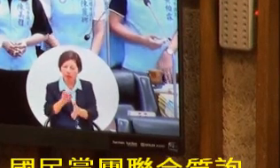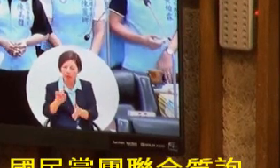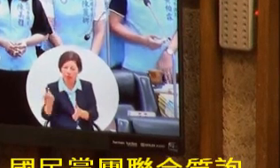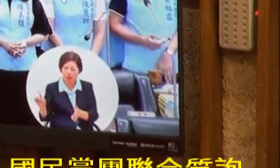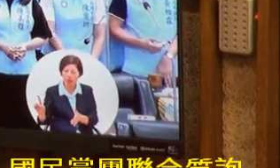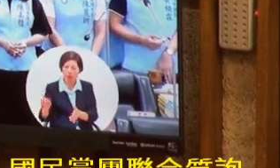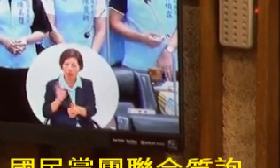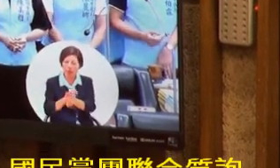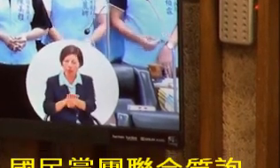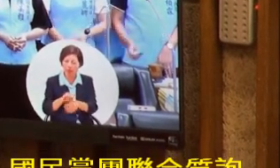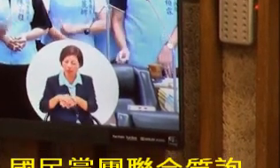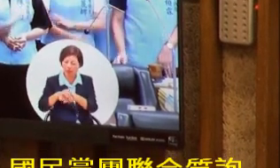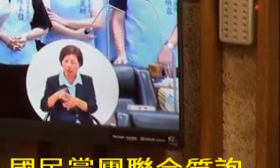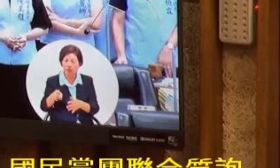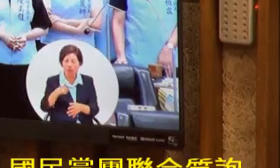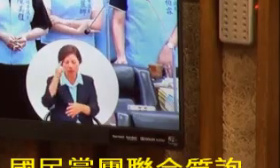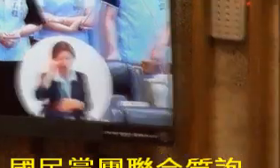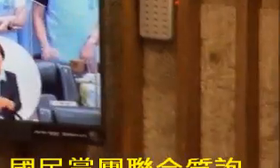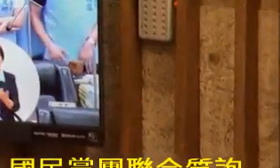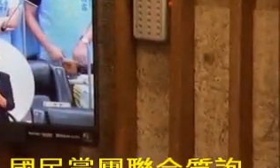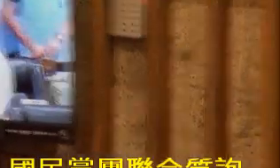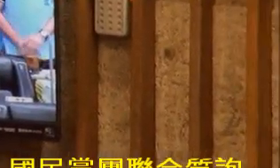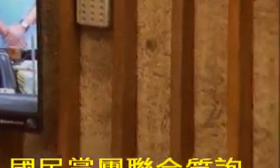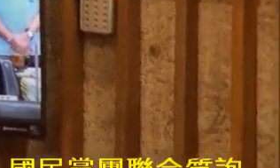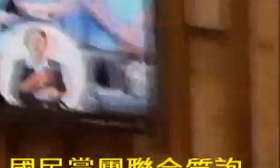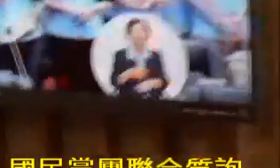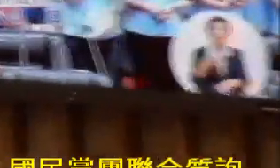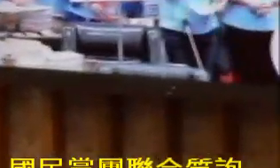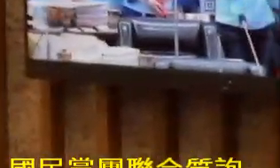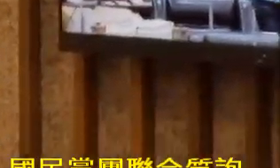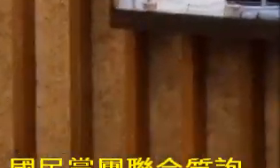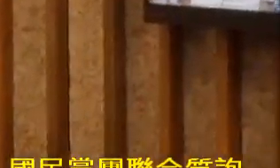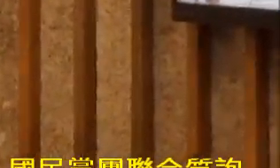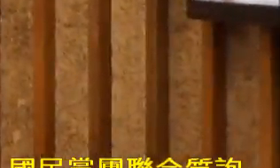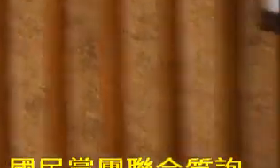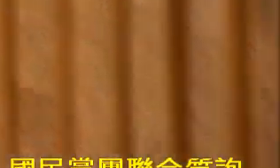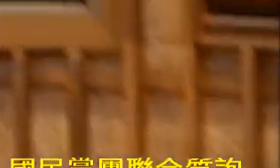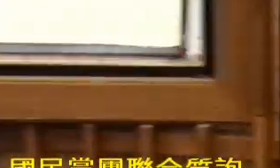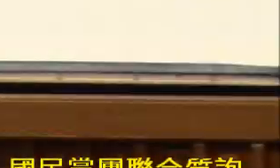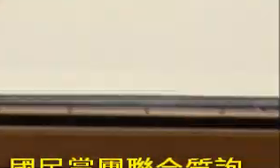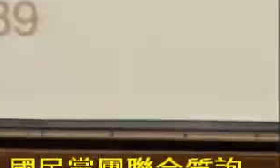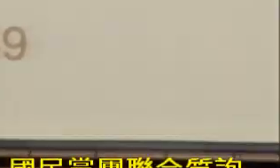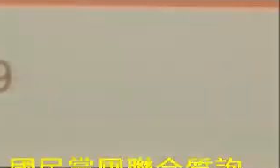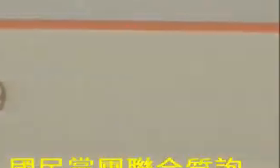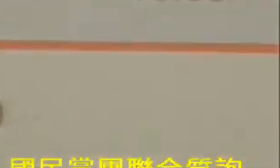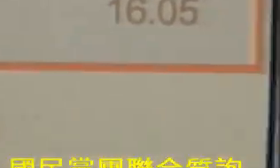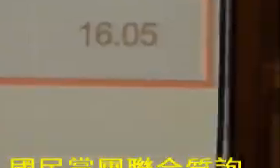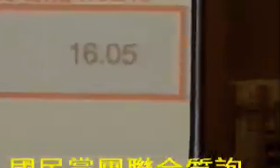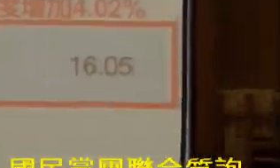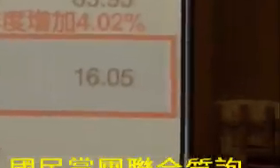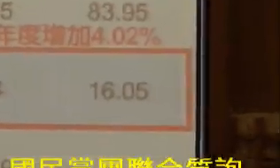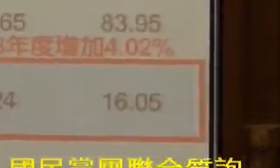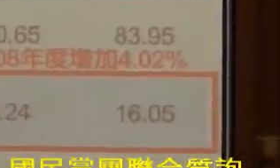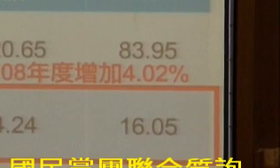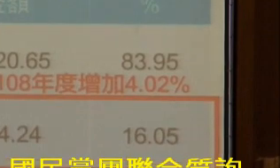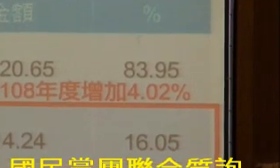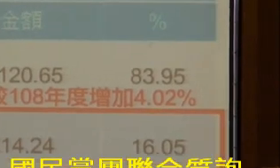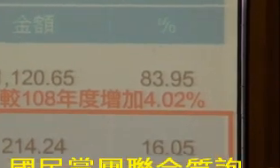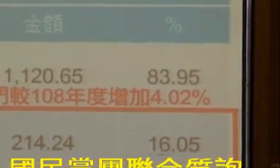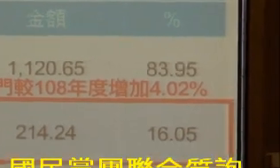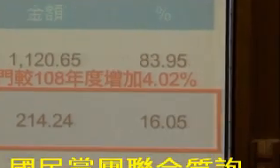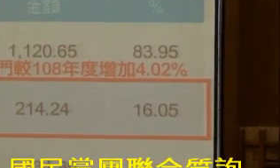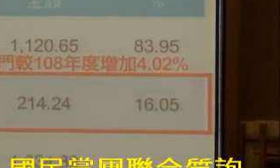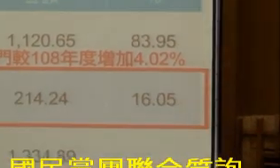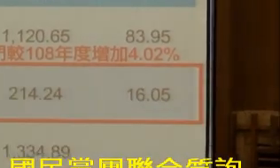人有意见。大家都会讲赞成，为什么？因为咱袂含个有一个人发生生命问